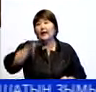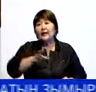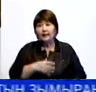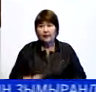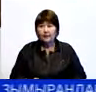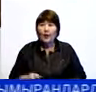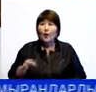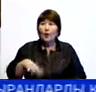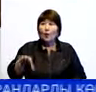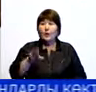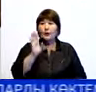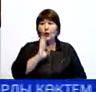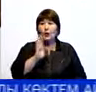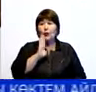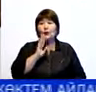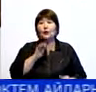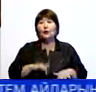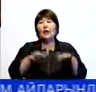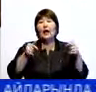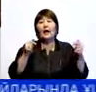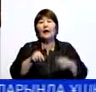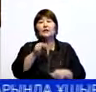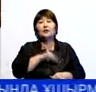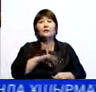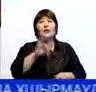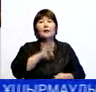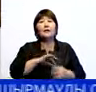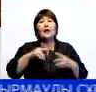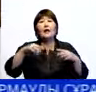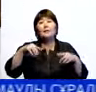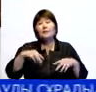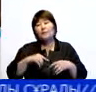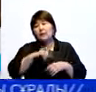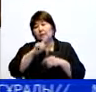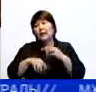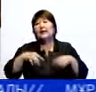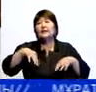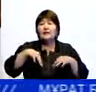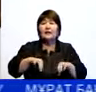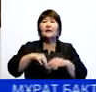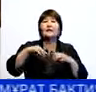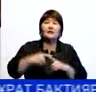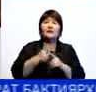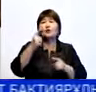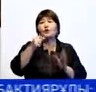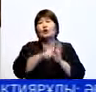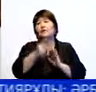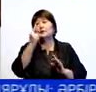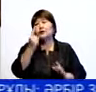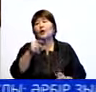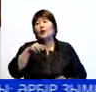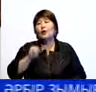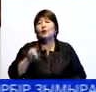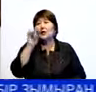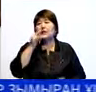Облыс бойынша су тасқынына қарсы жұмыстарға пайдаланылатын материалдық техникалық қорлар бойынша барлығы 161 тонна жанар жағармай